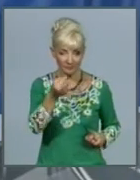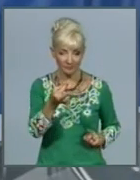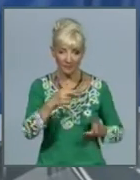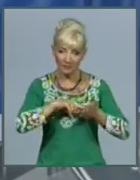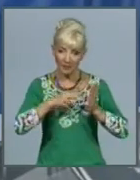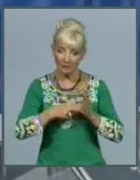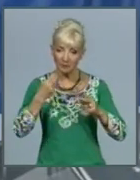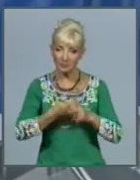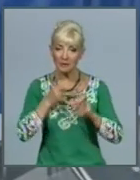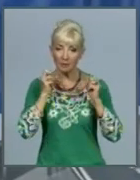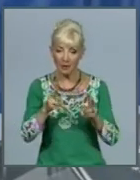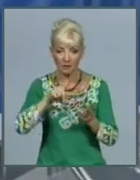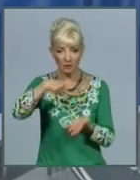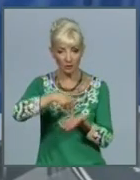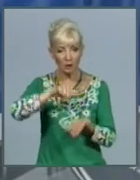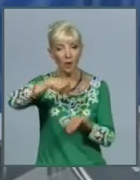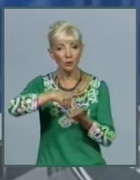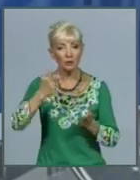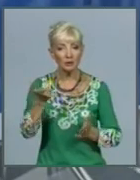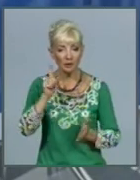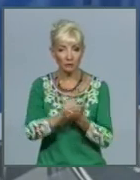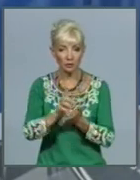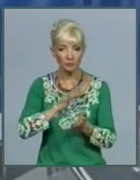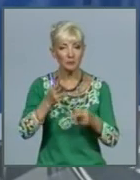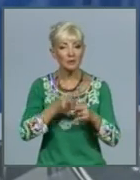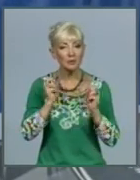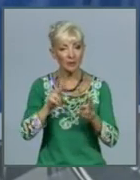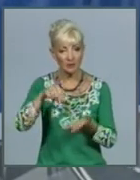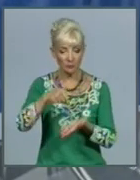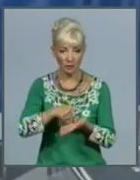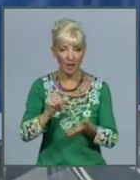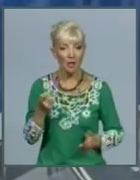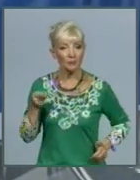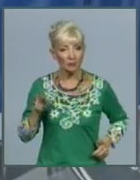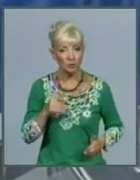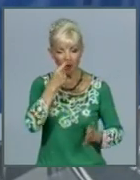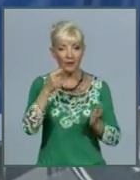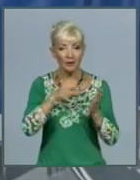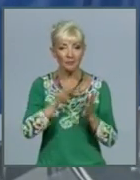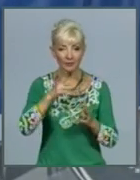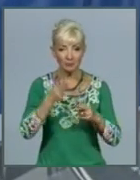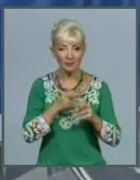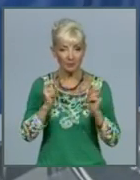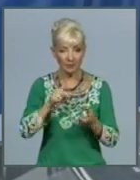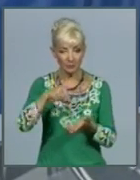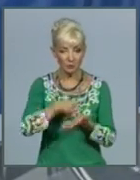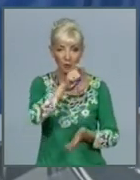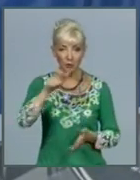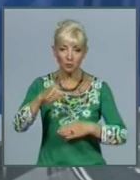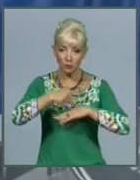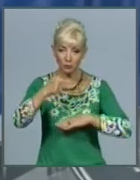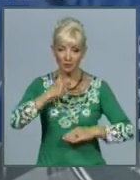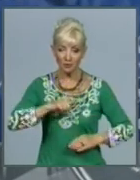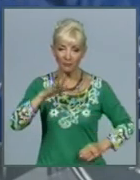Город Харків має бути безпечним містом, тому що саме в безпечному місті люди відчувають себе в комфортних